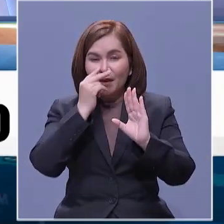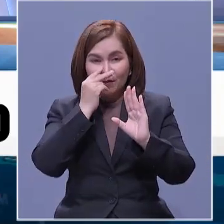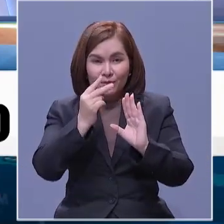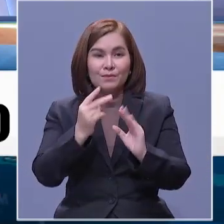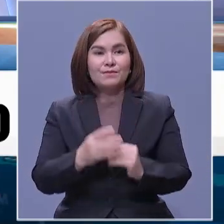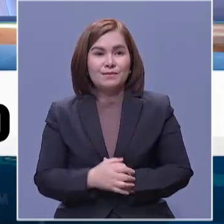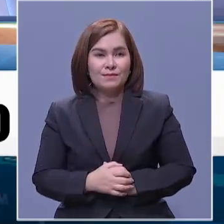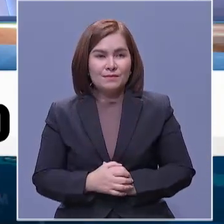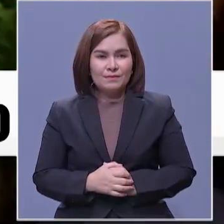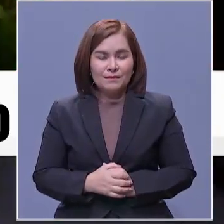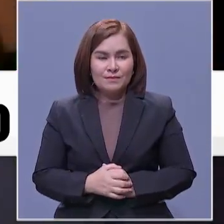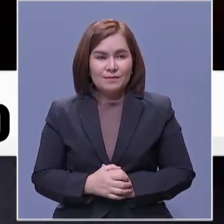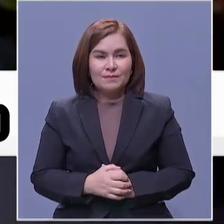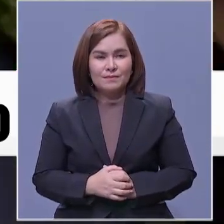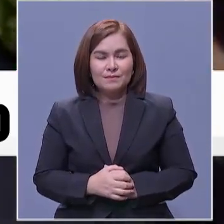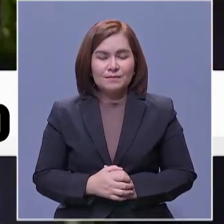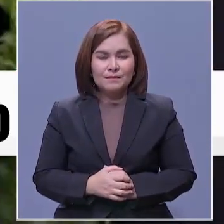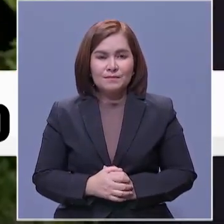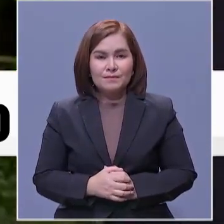นนะครับ